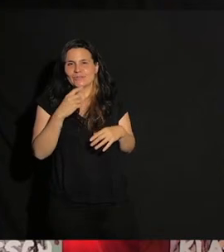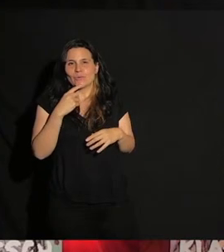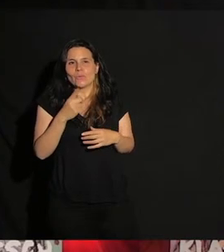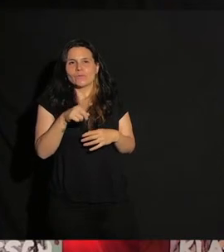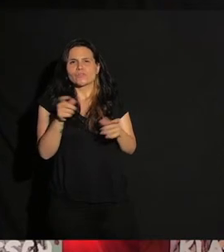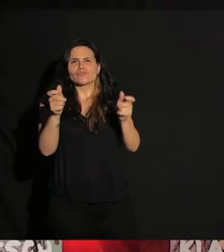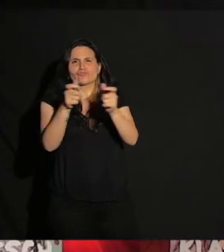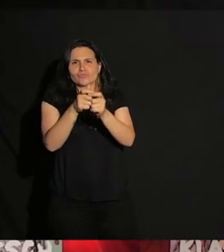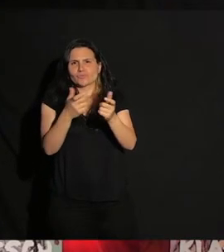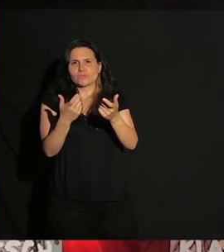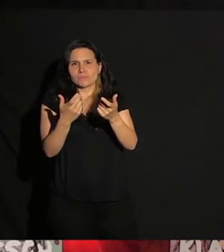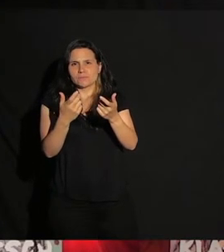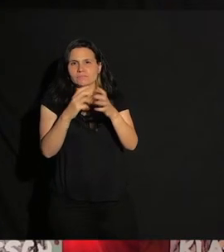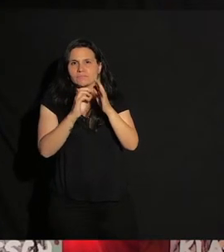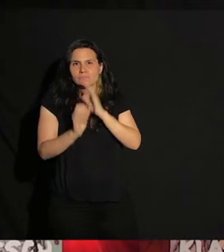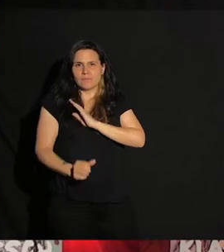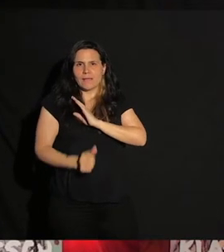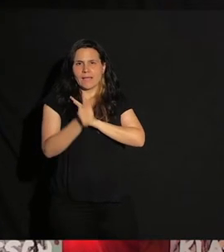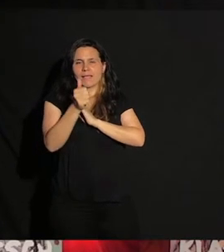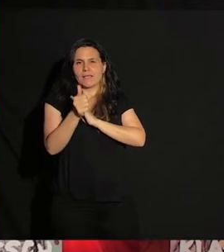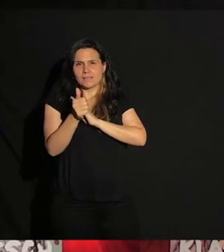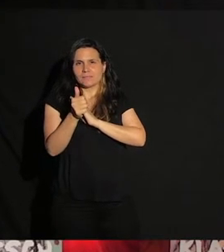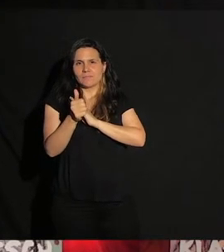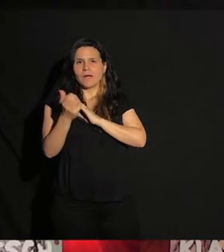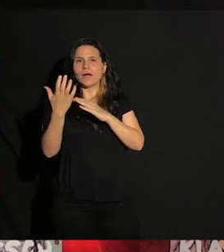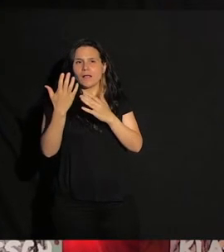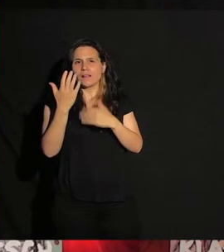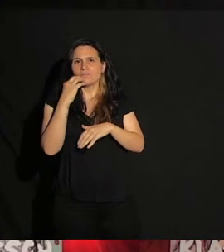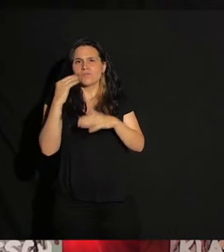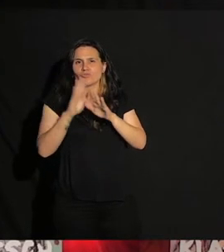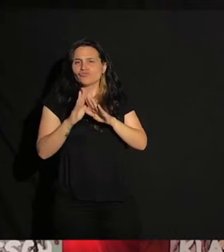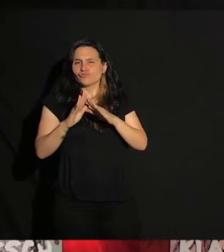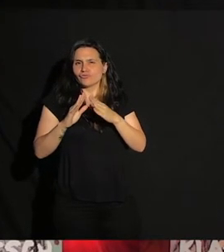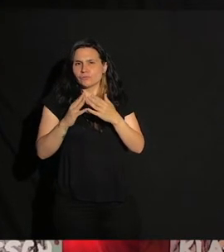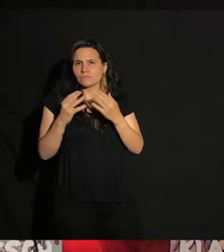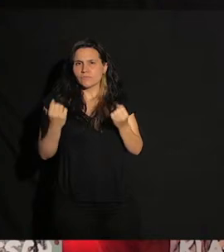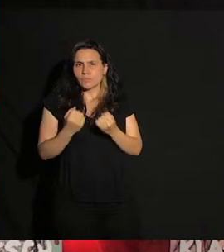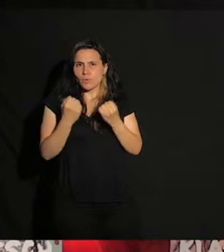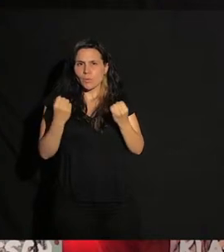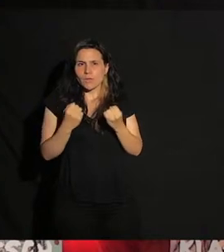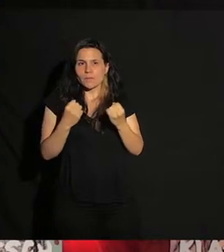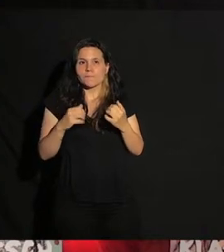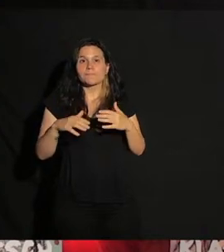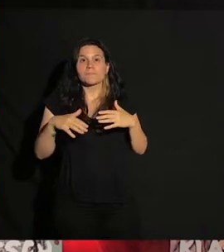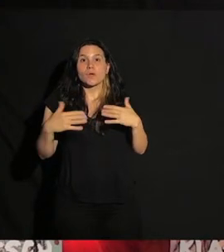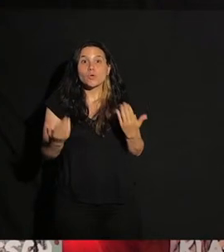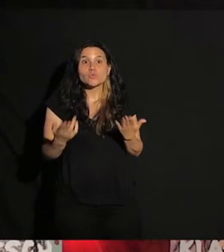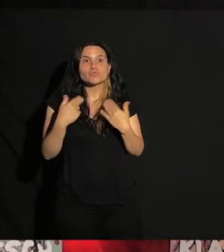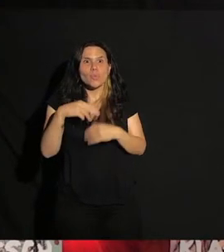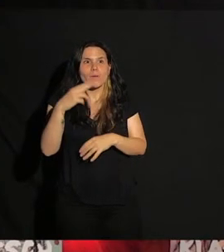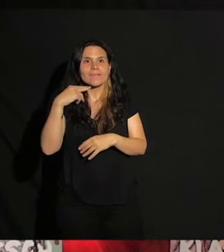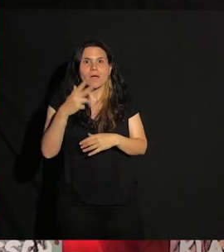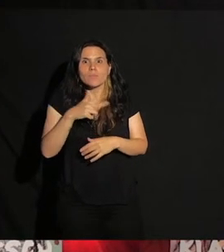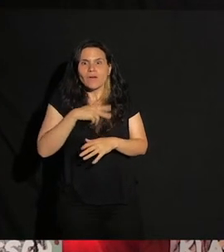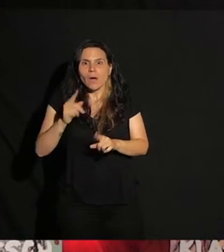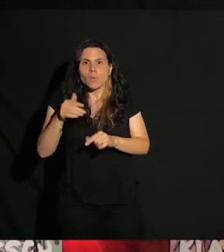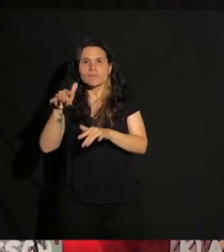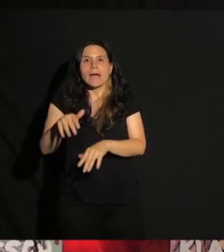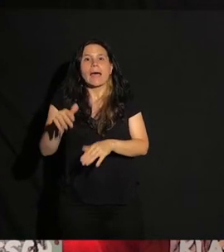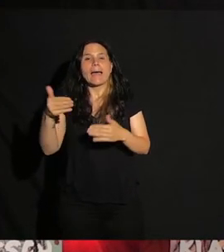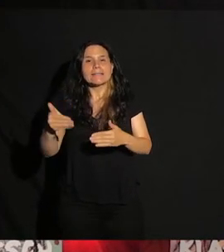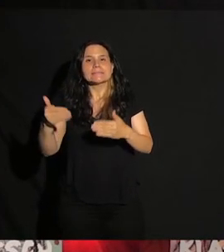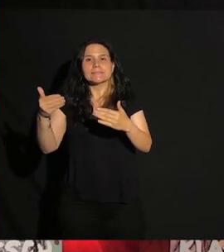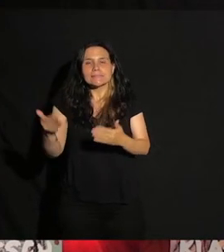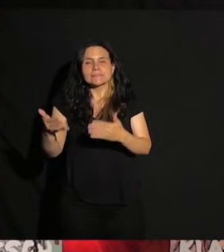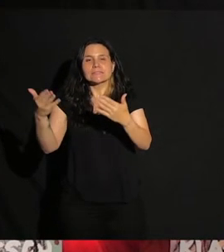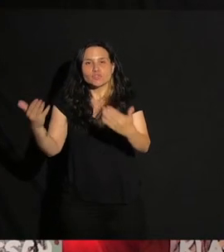ein großes Stück, was wir erst einmal auf die Beine gestellt haben, hieß Es ist so. Und dabei